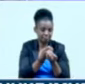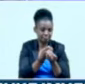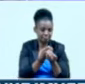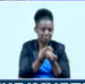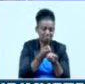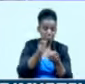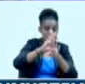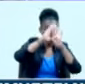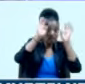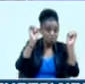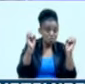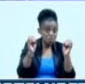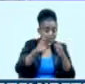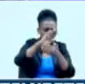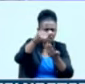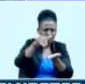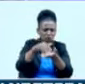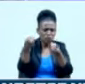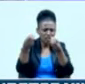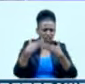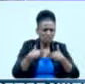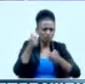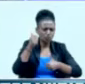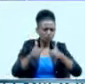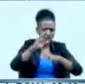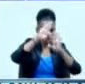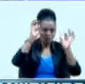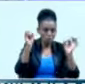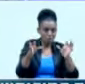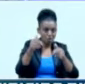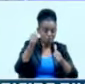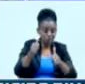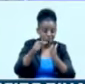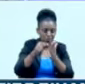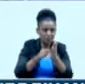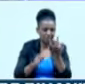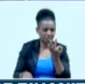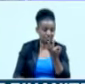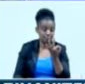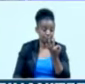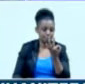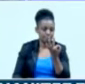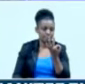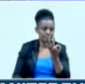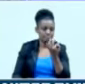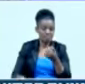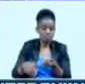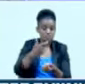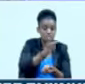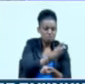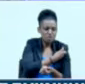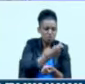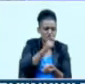ntabwo rero turamenya kiriya kigo urukingo ruzaduha ese nuruhi muri izo nkingo eshatu ruriya rubanza rwa